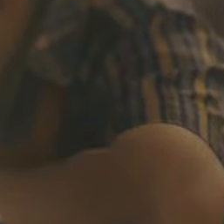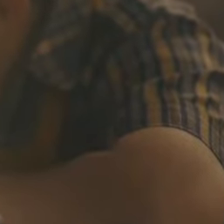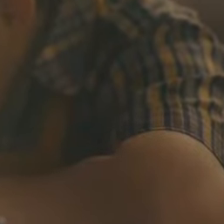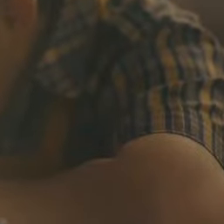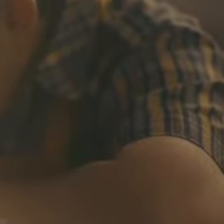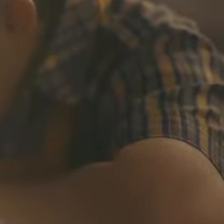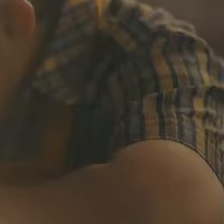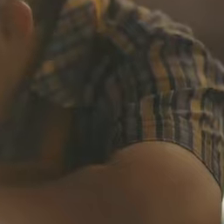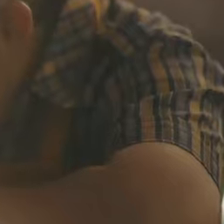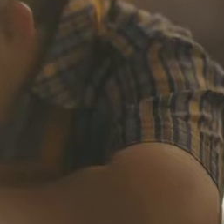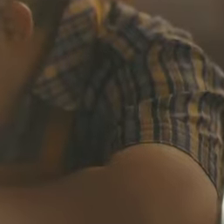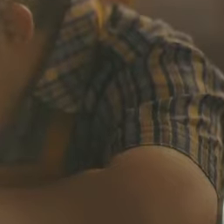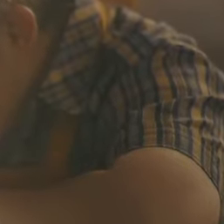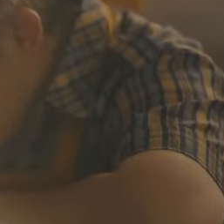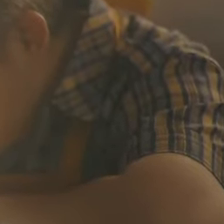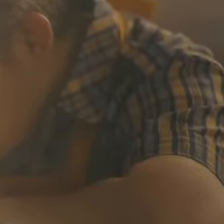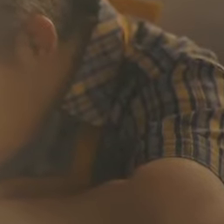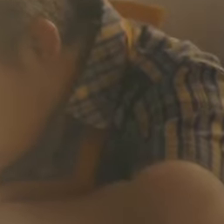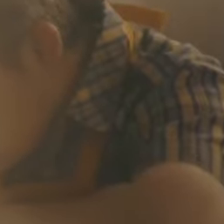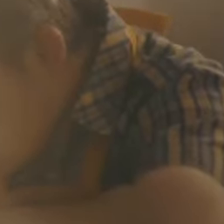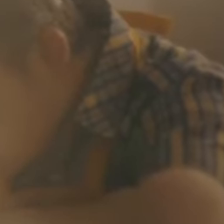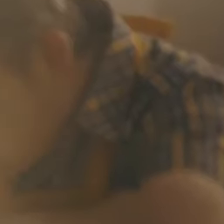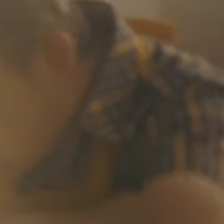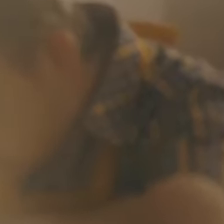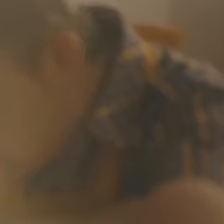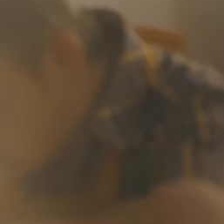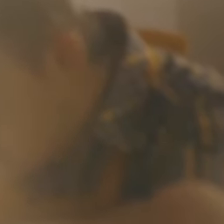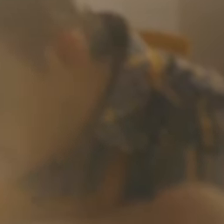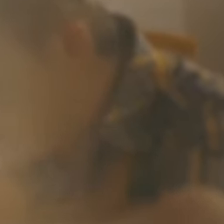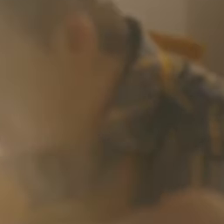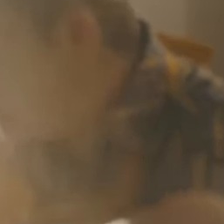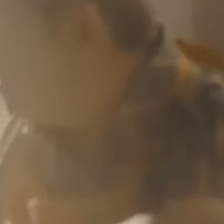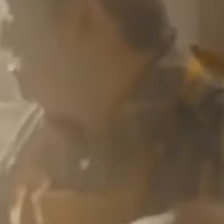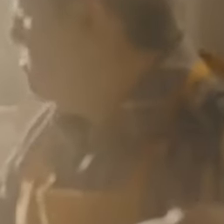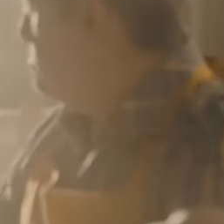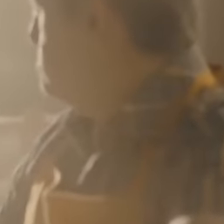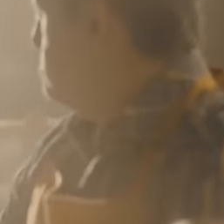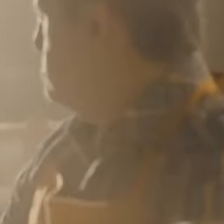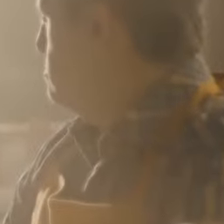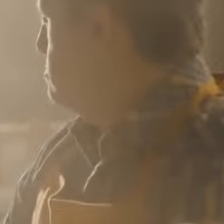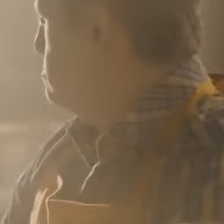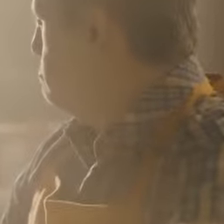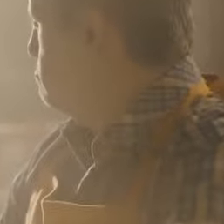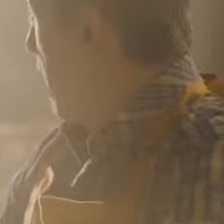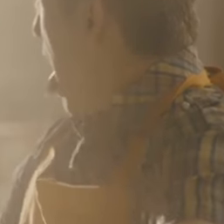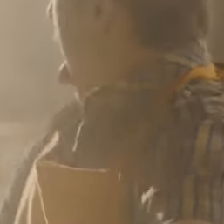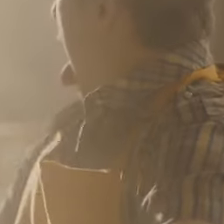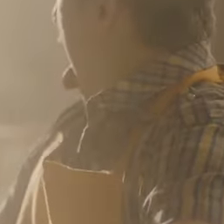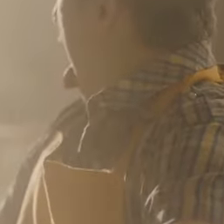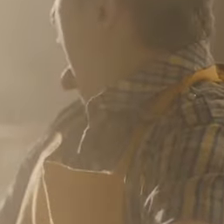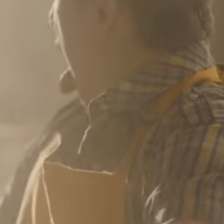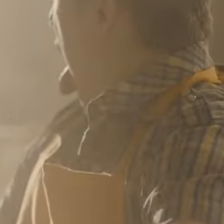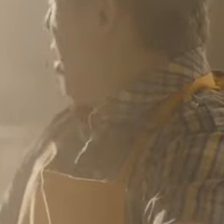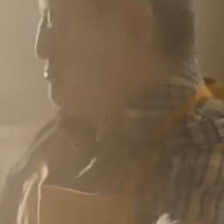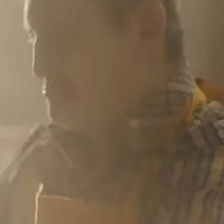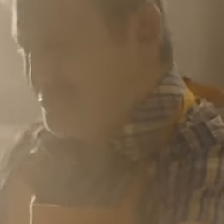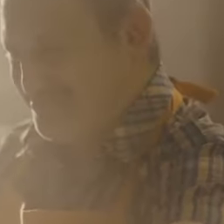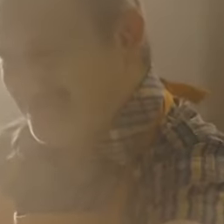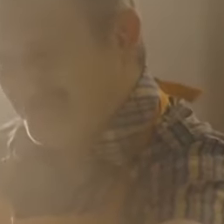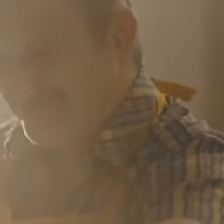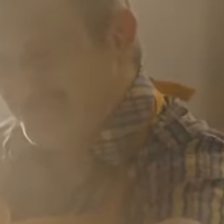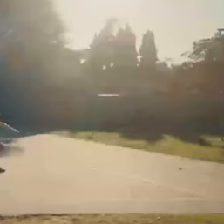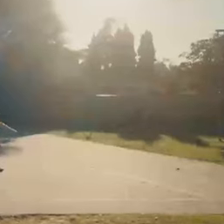Nel mio lavoro devo essere creativo, ma soprattutto serio.